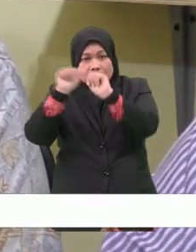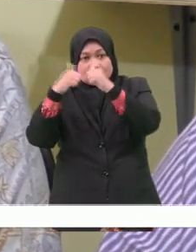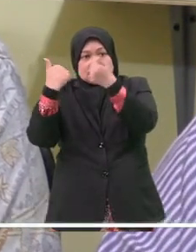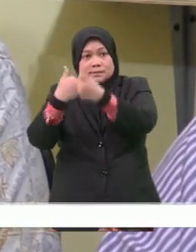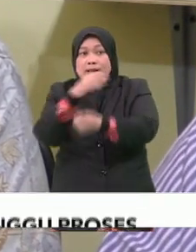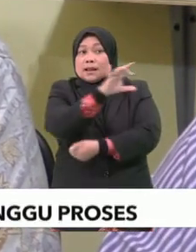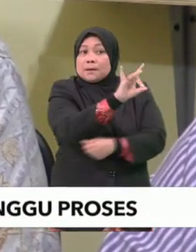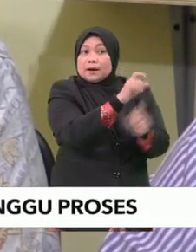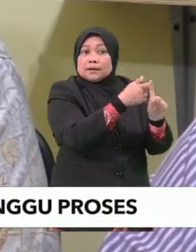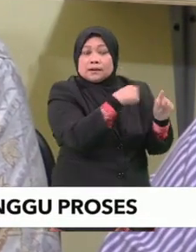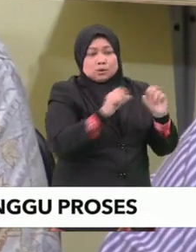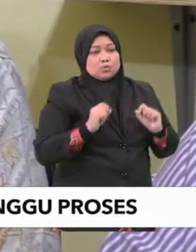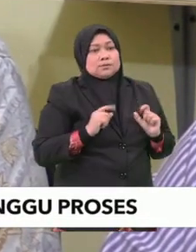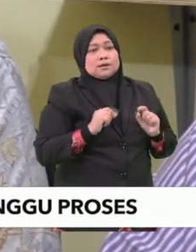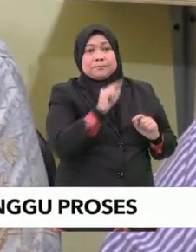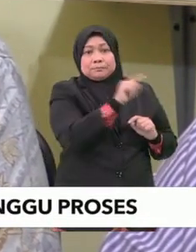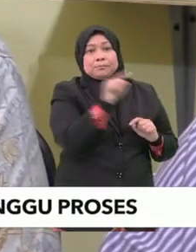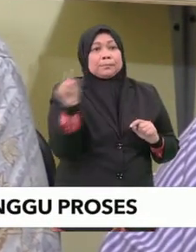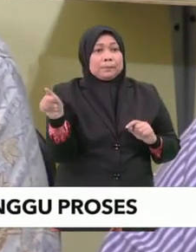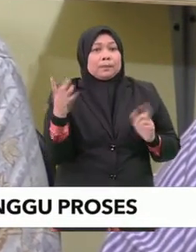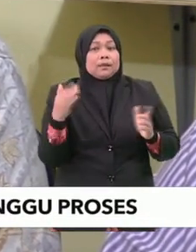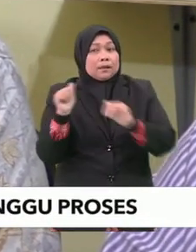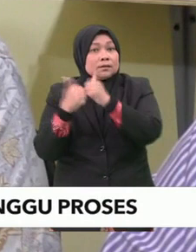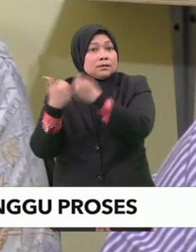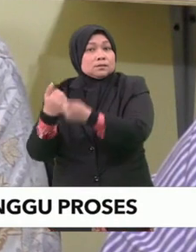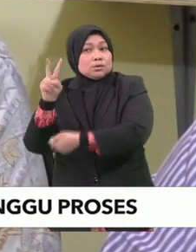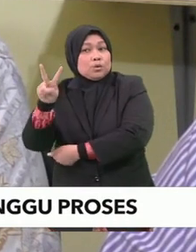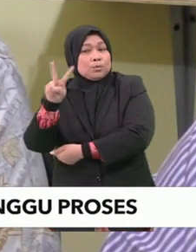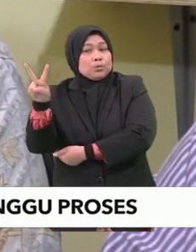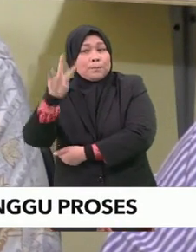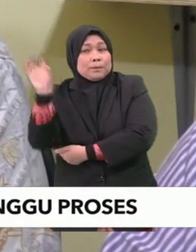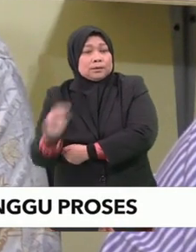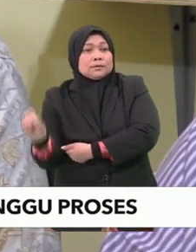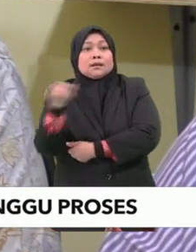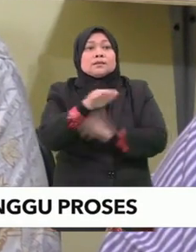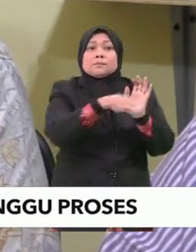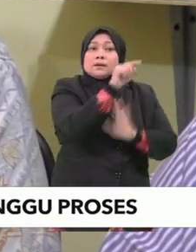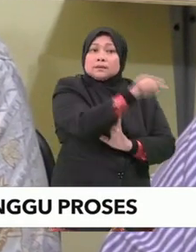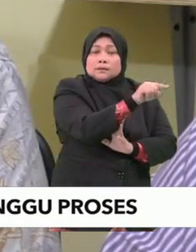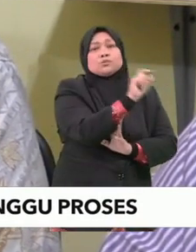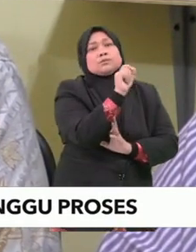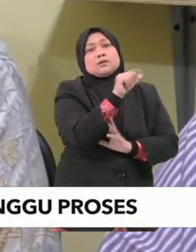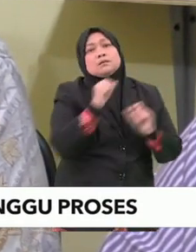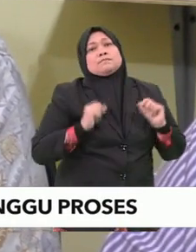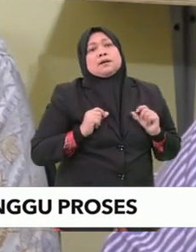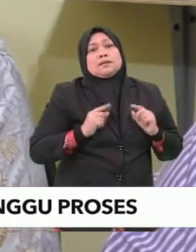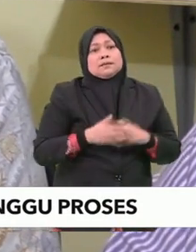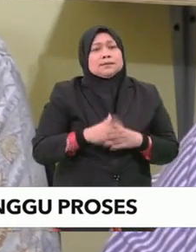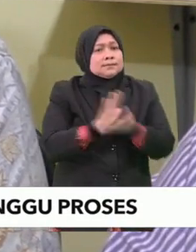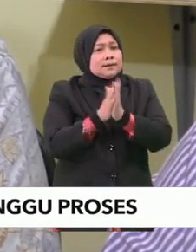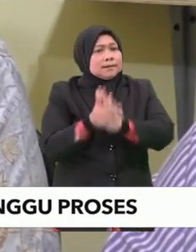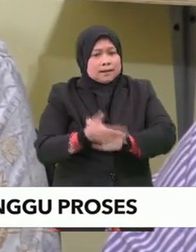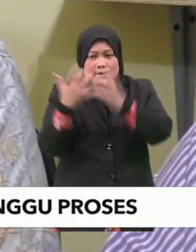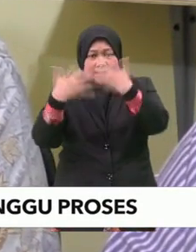lapan kilang daripada swasta agensi menguasai 22% yang selebihnya adalah swasta jadi